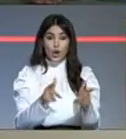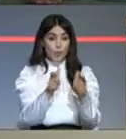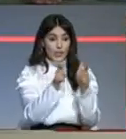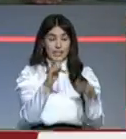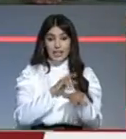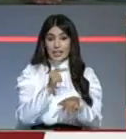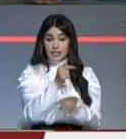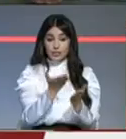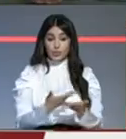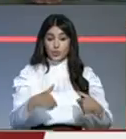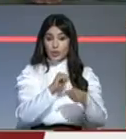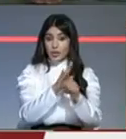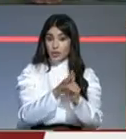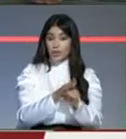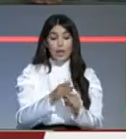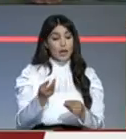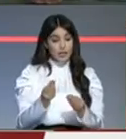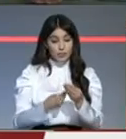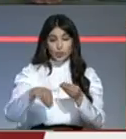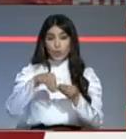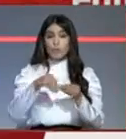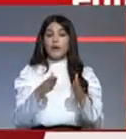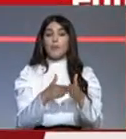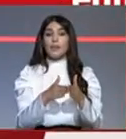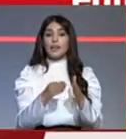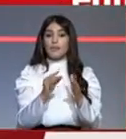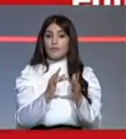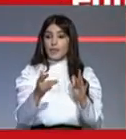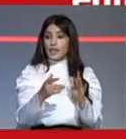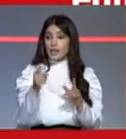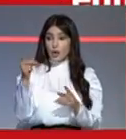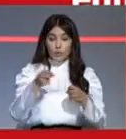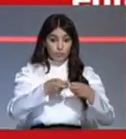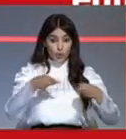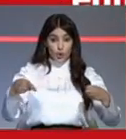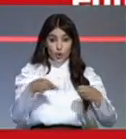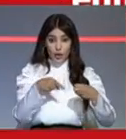اقوم بايداع اه مطالب عبر مائه الماضيه اه